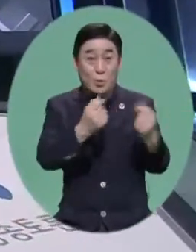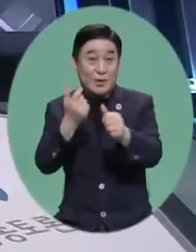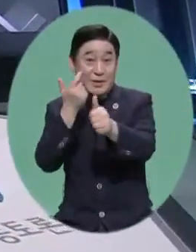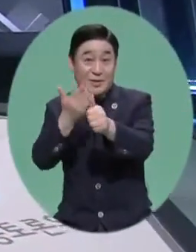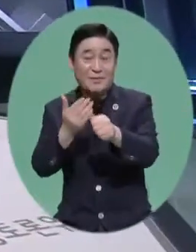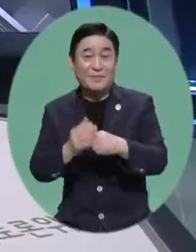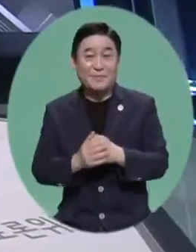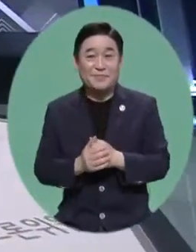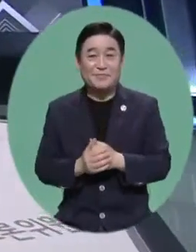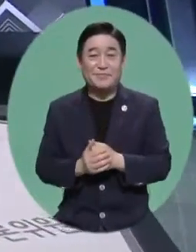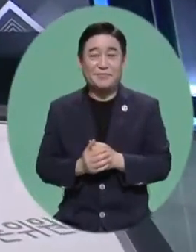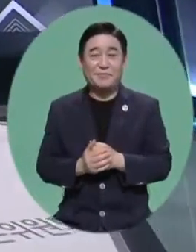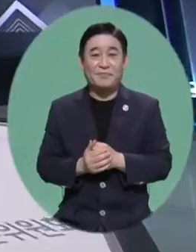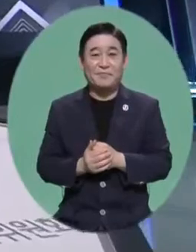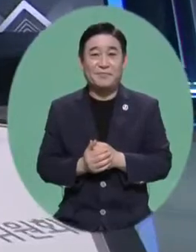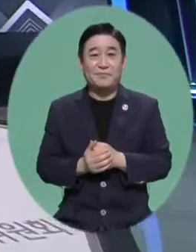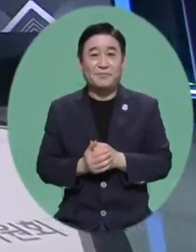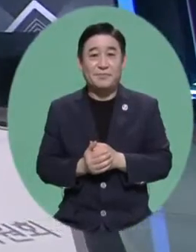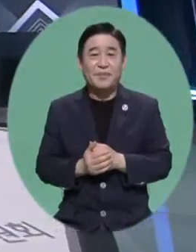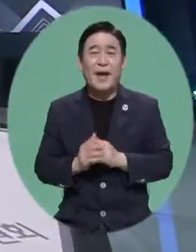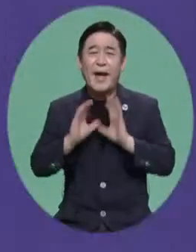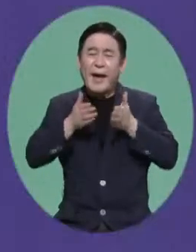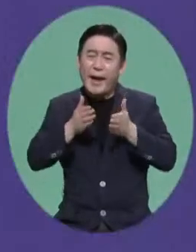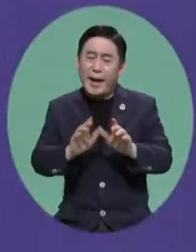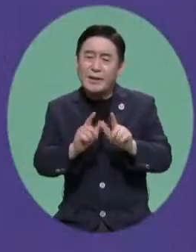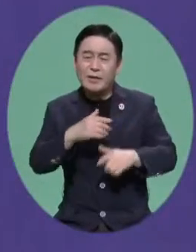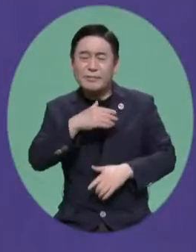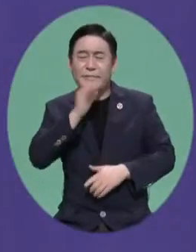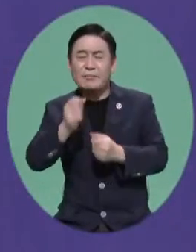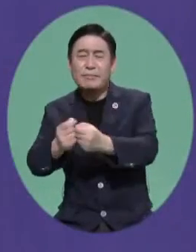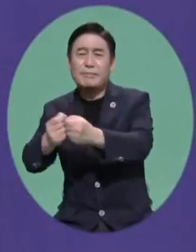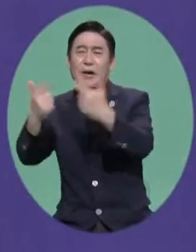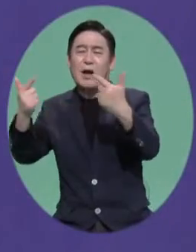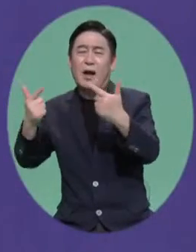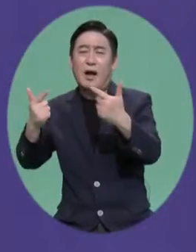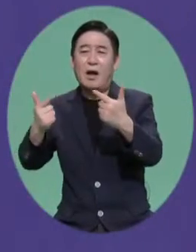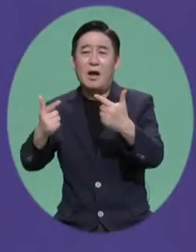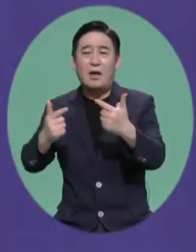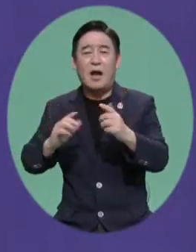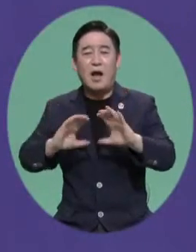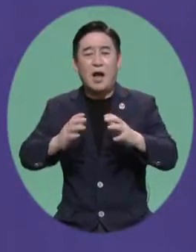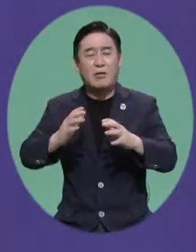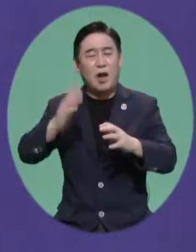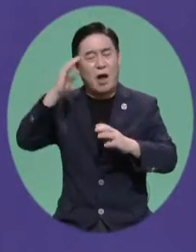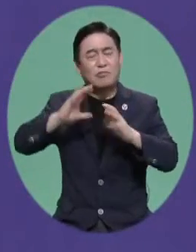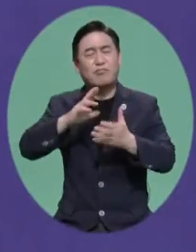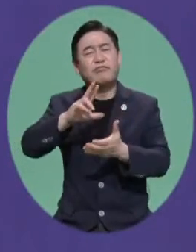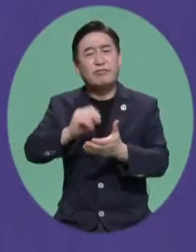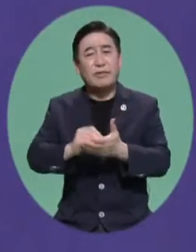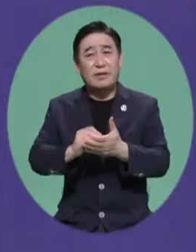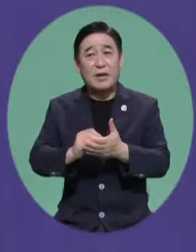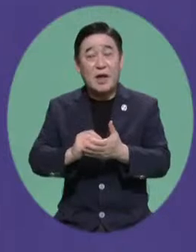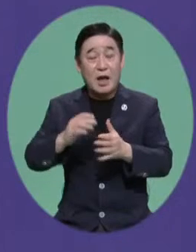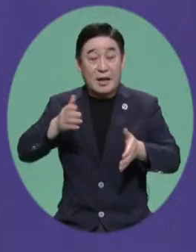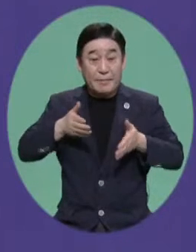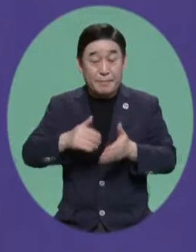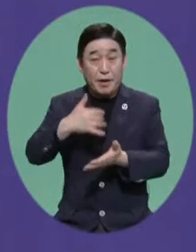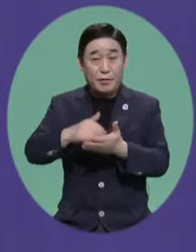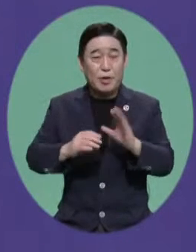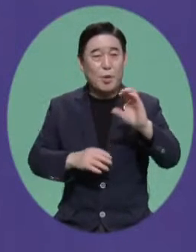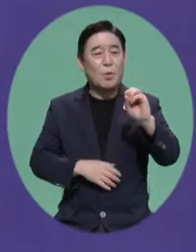질문 드리겠습니다 저출산 고령화는 우리 섭외 당면 과제입니다 대한민국은 합계 출산율이 oecd